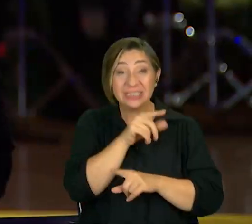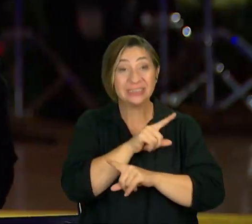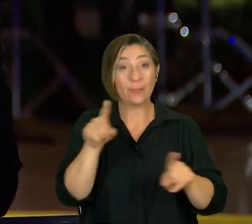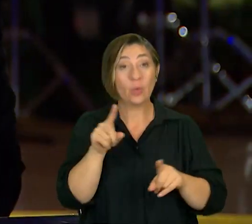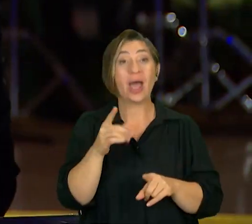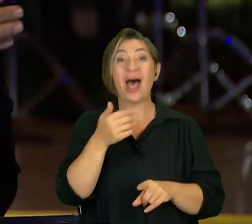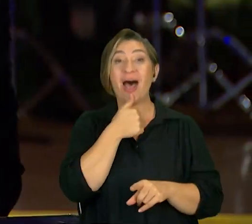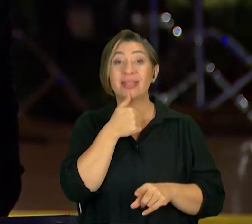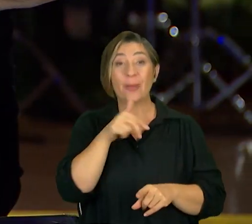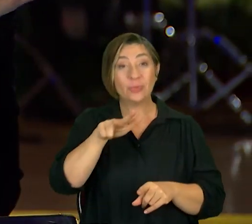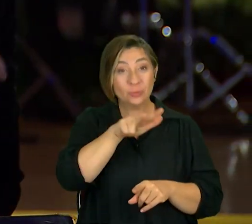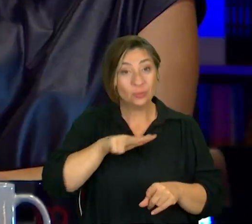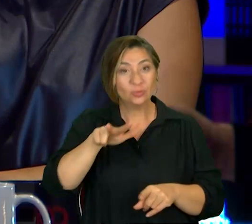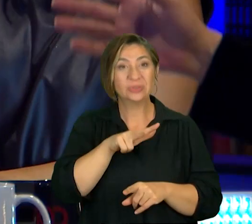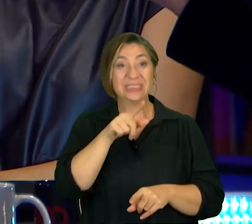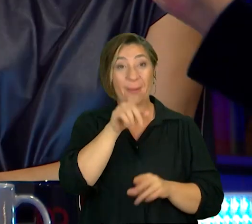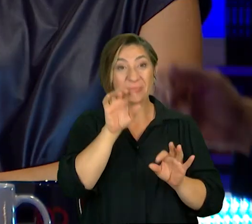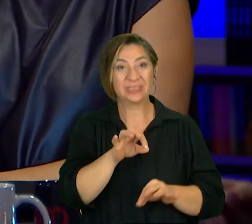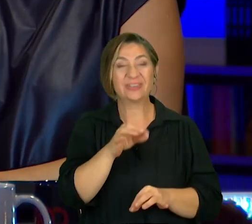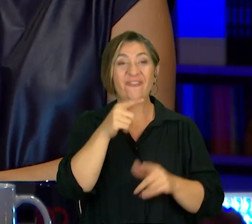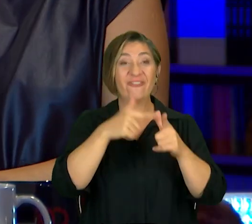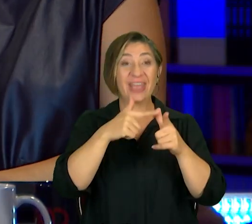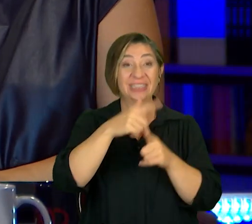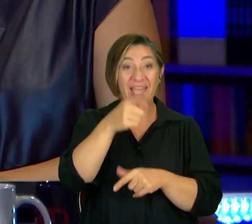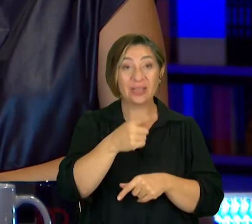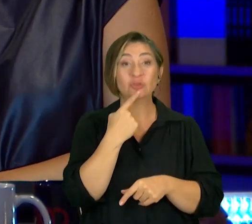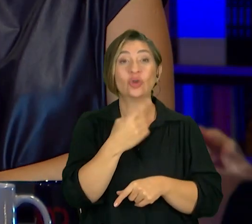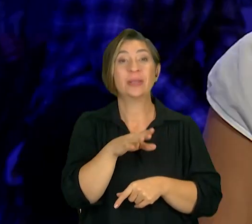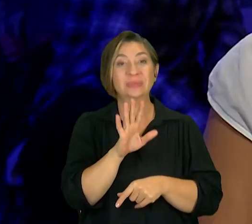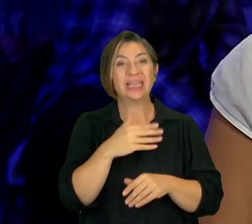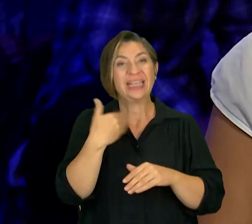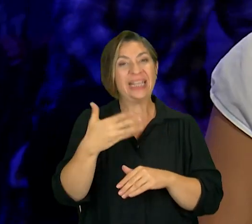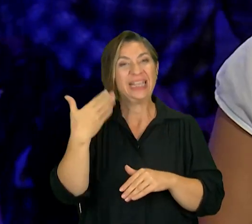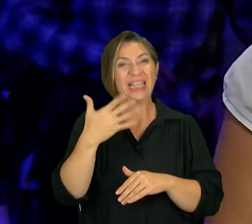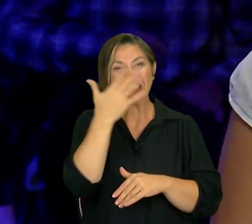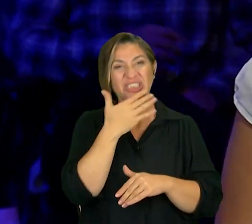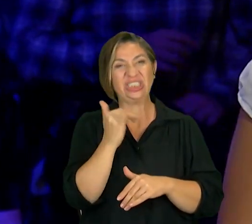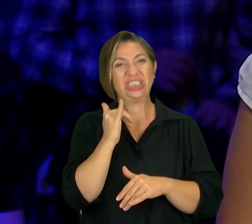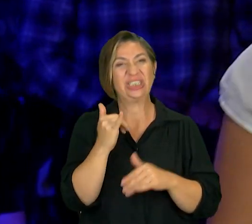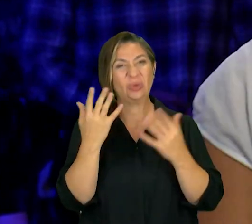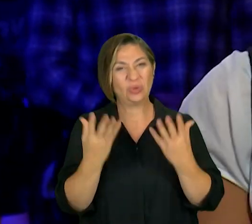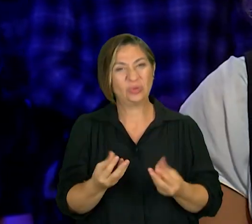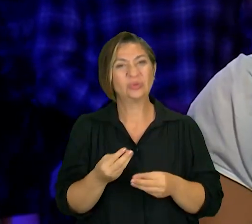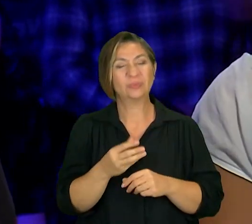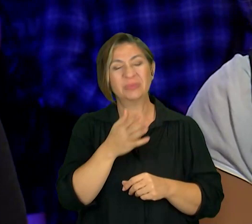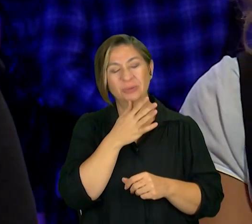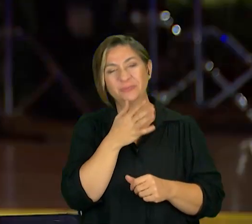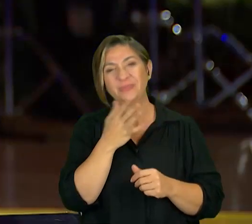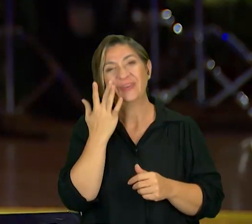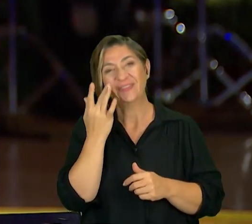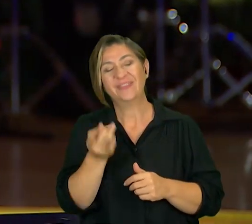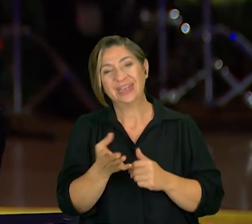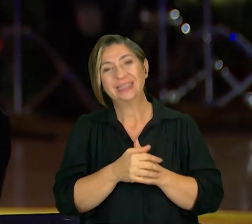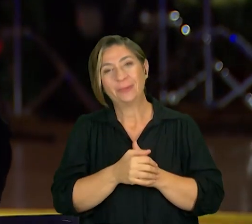yaşlanmıyorlar. Fakat adamlar, sizden başlayarak Ferda ile ilgili söylemeyeceğim, gittikçe çirkinleşiyoruz. Sen de. Ben